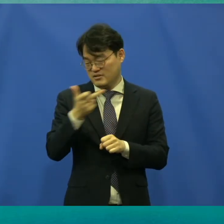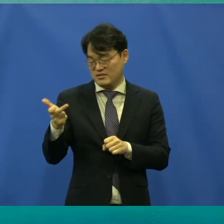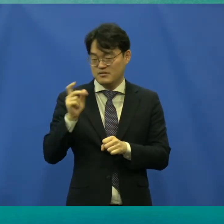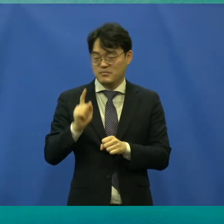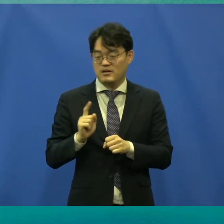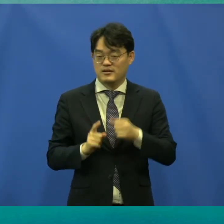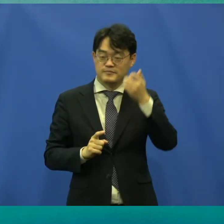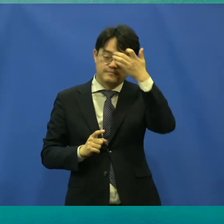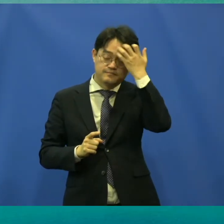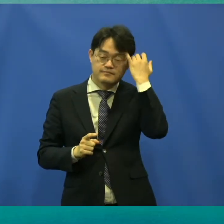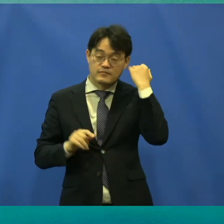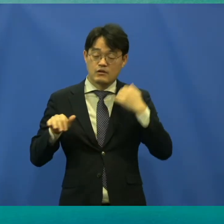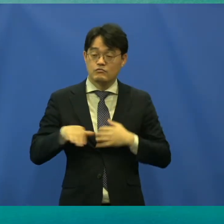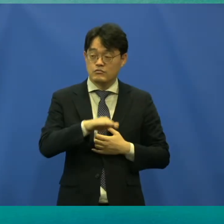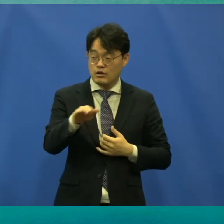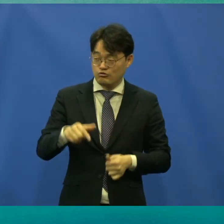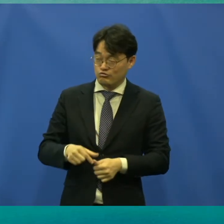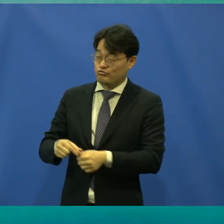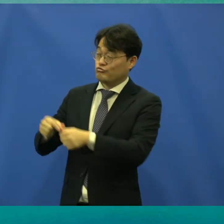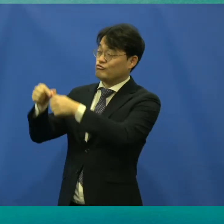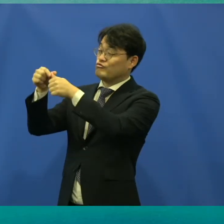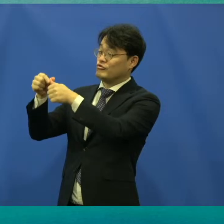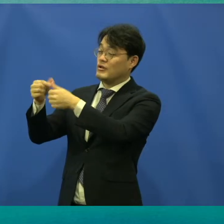하나님의 인내하심 때문입니다.